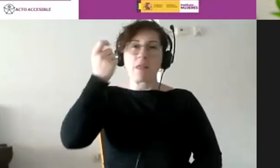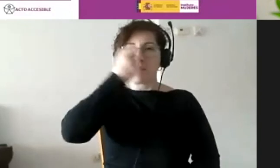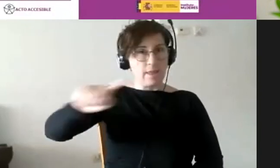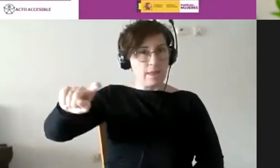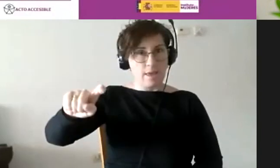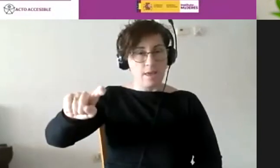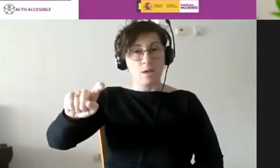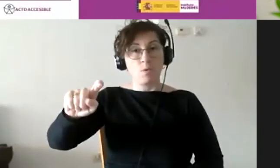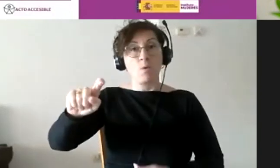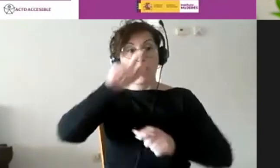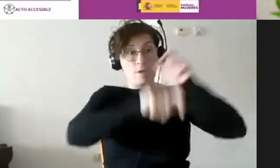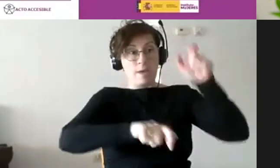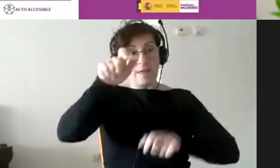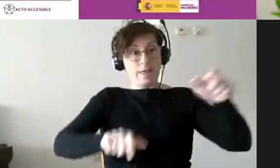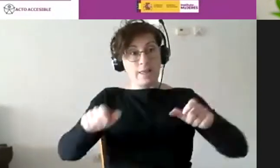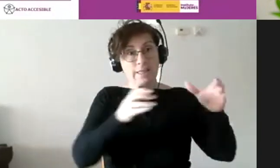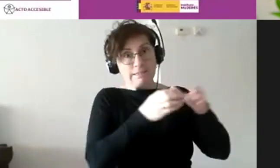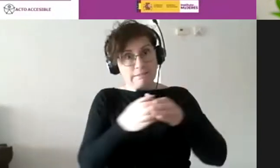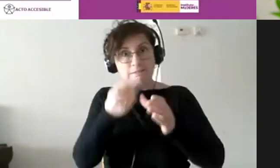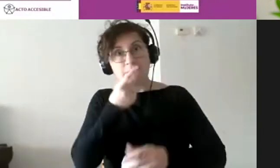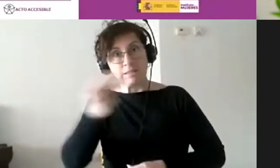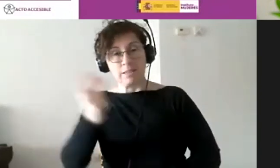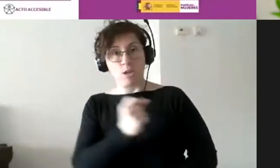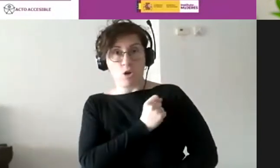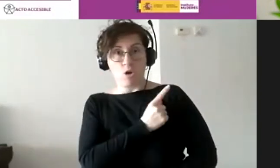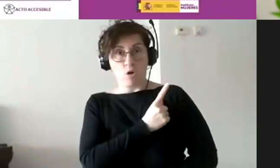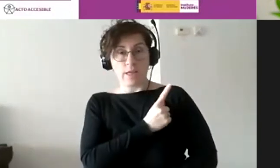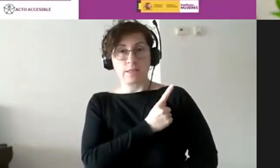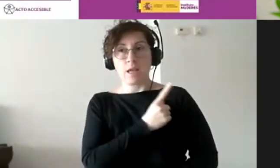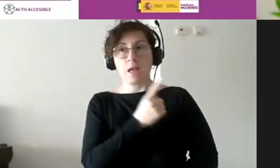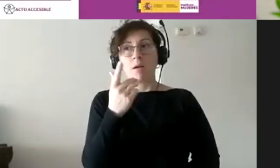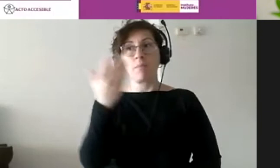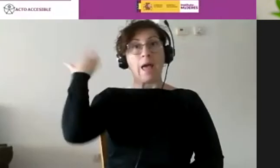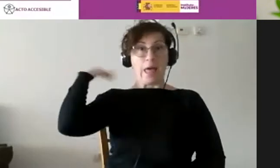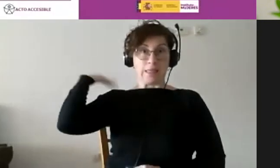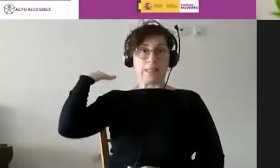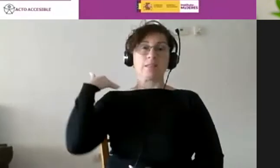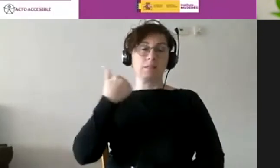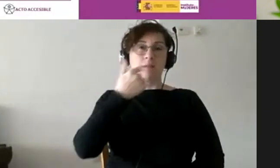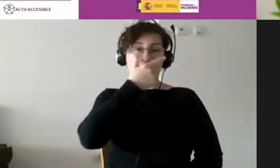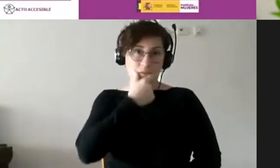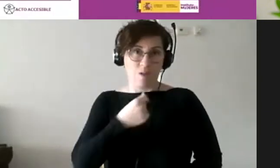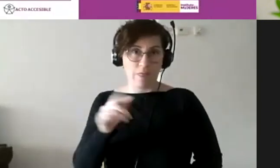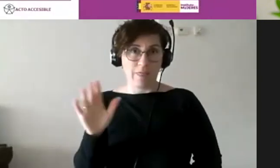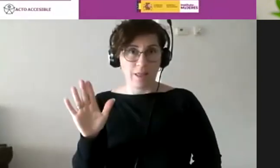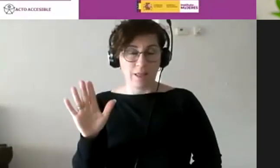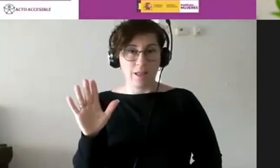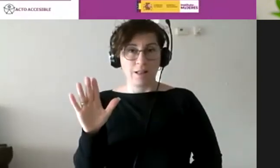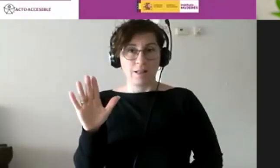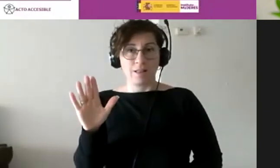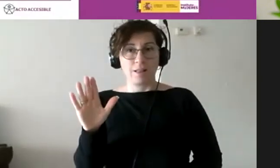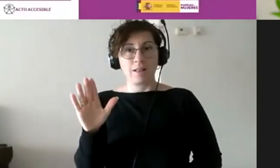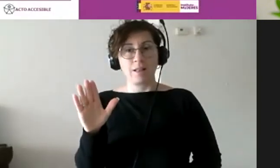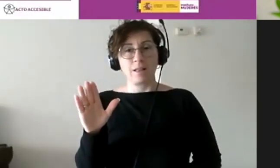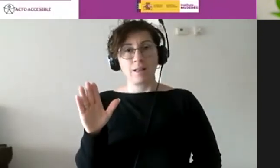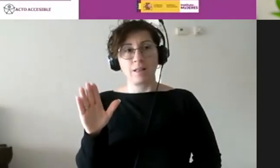shelling. But it was easier then because then we had opportunity to form trains and